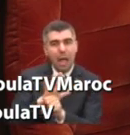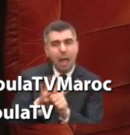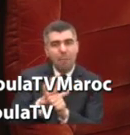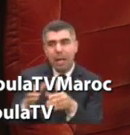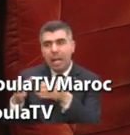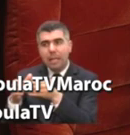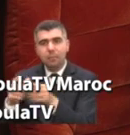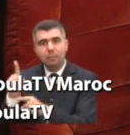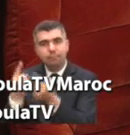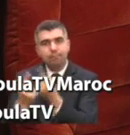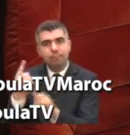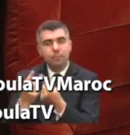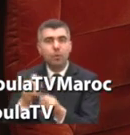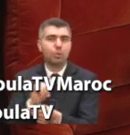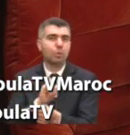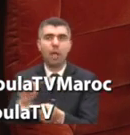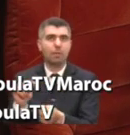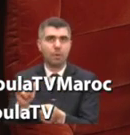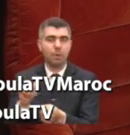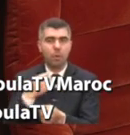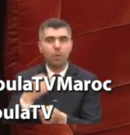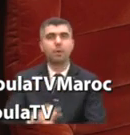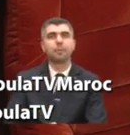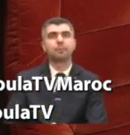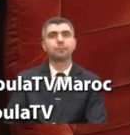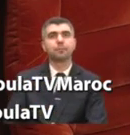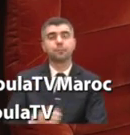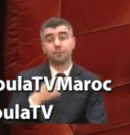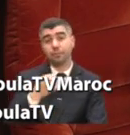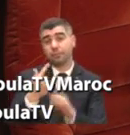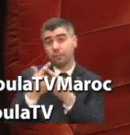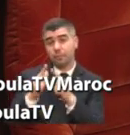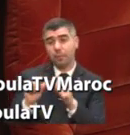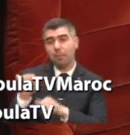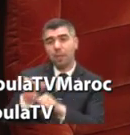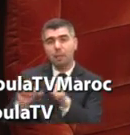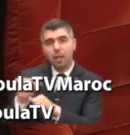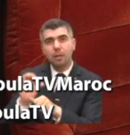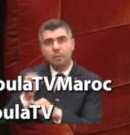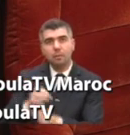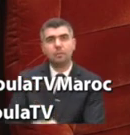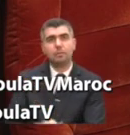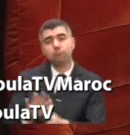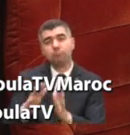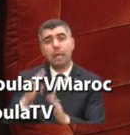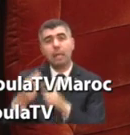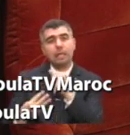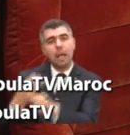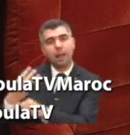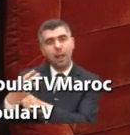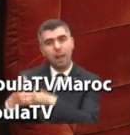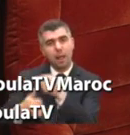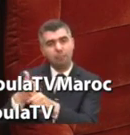الاقسام، ولكن هذه التكليفات ما كانش عندها واحد التاثير على الحركه الانتقاليه، بحيث انه في الثلاث سنين الاخيره